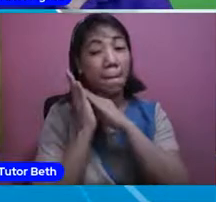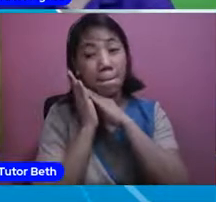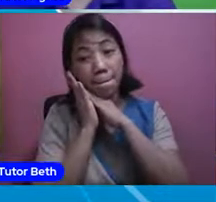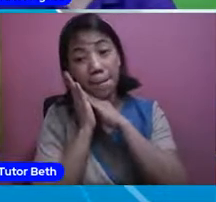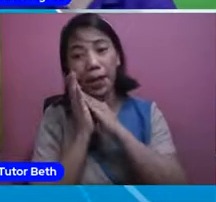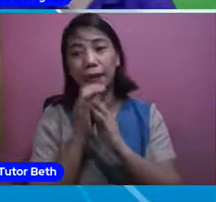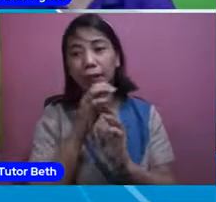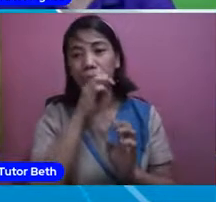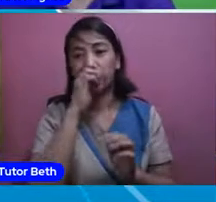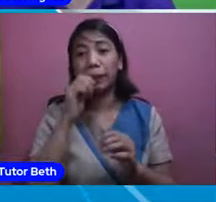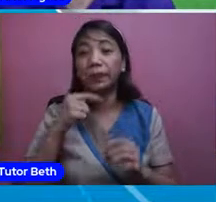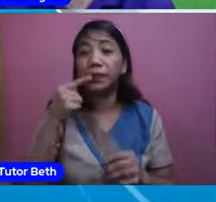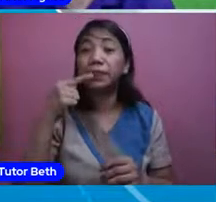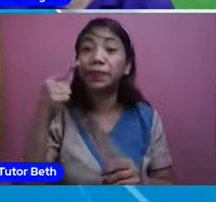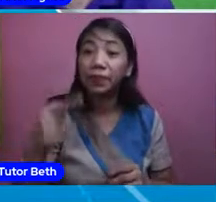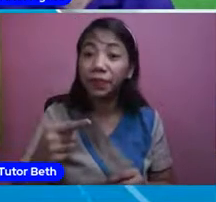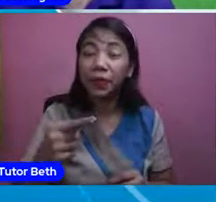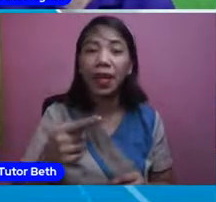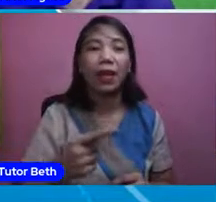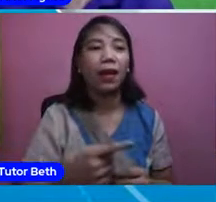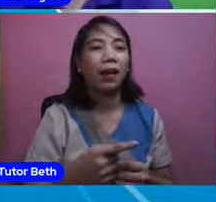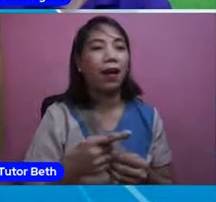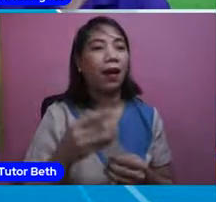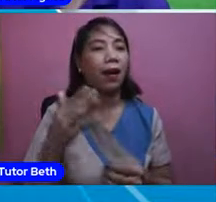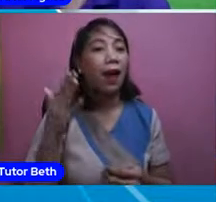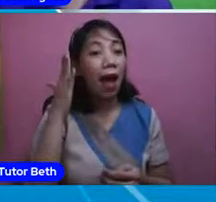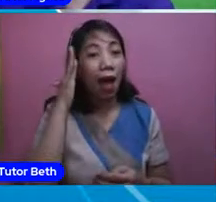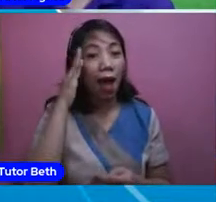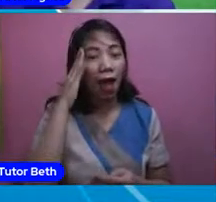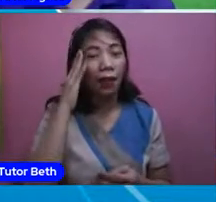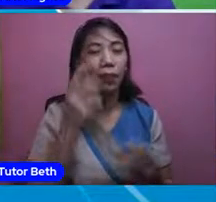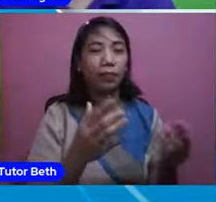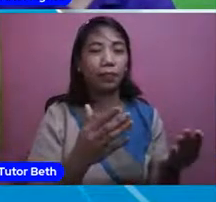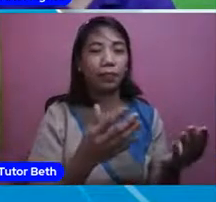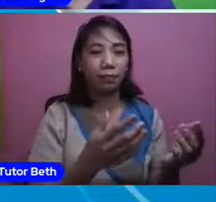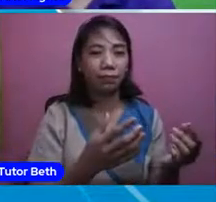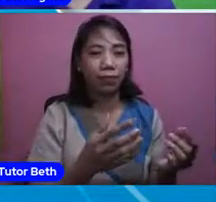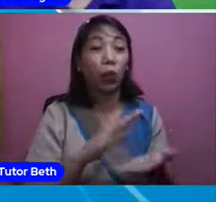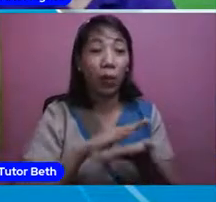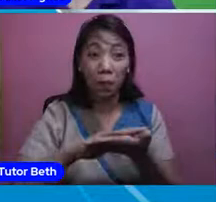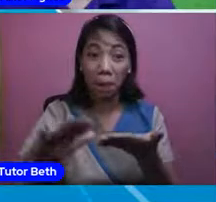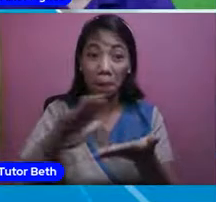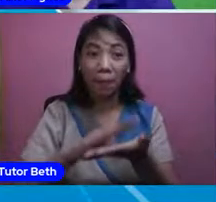sabi ni Dave, kaya niya nang magligpit ng kanyang higaan. Tama rin po.